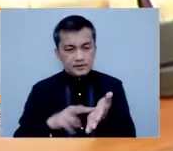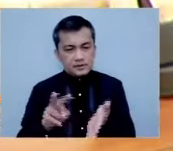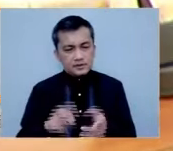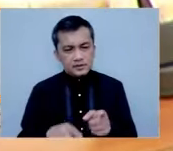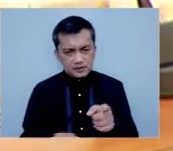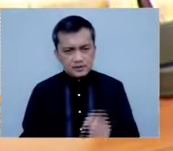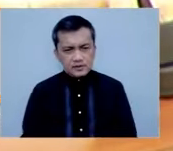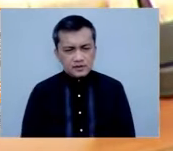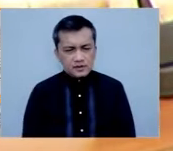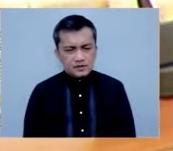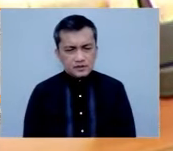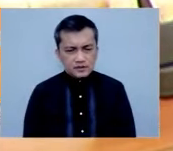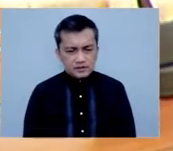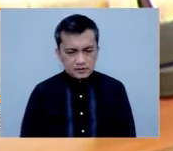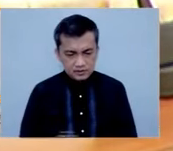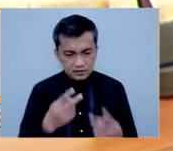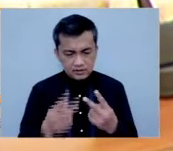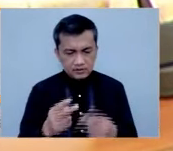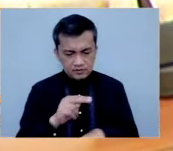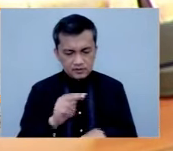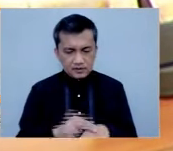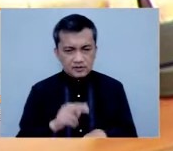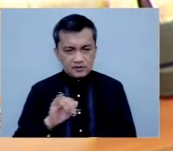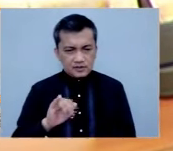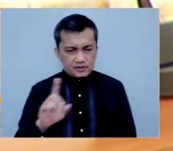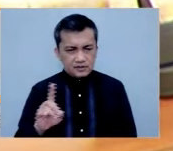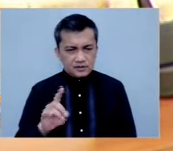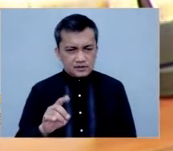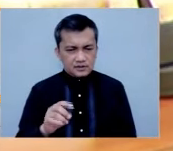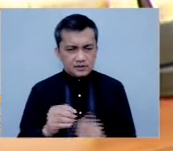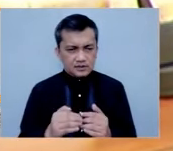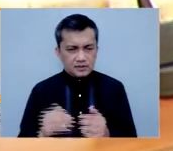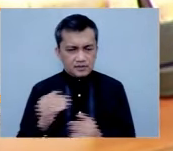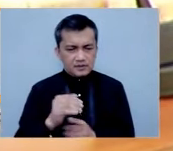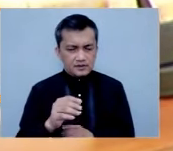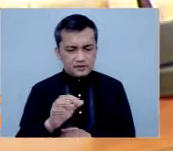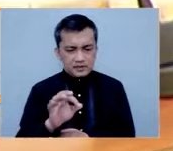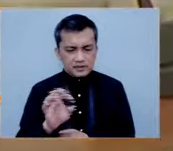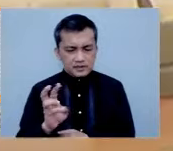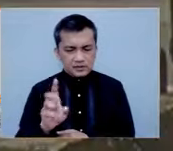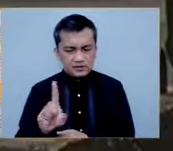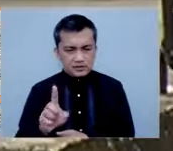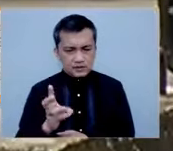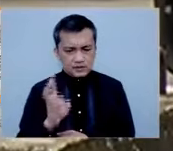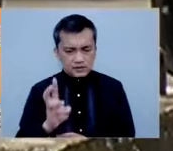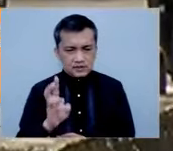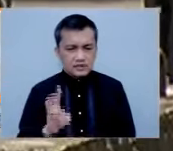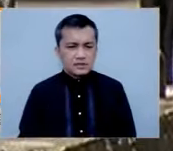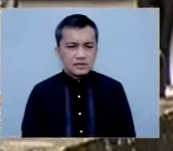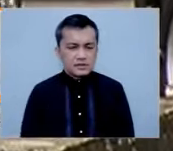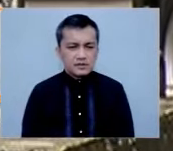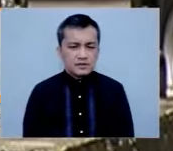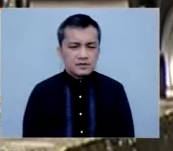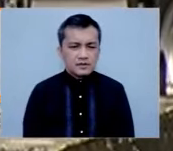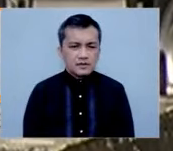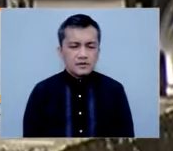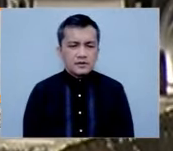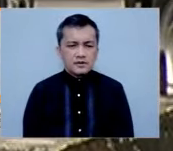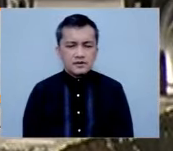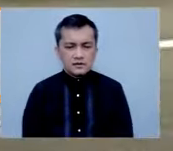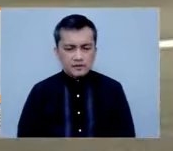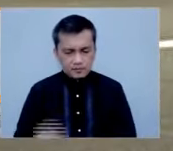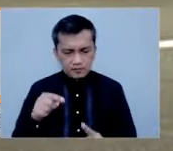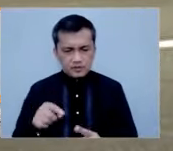hindi po. Tingnan yung mo lang yung national ID, di, basang above 1961, di 60 na yun. Members. Ang point ko dyan para actionable